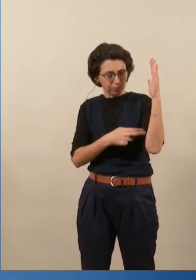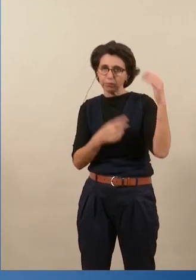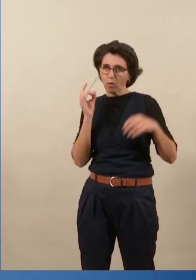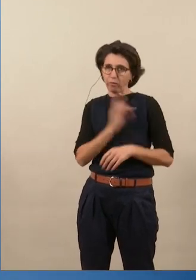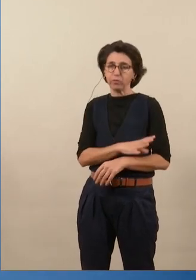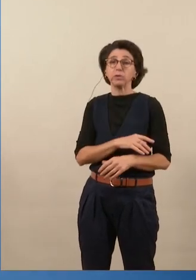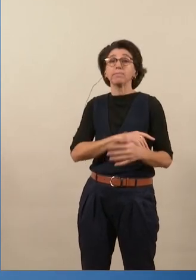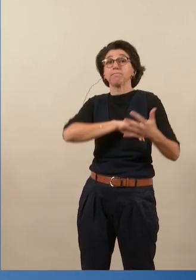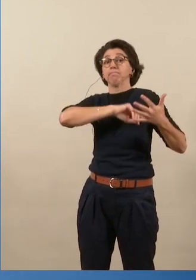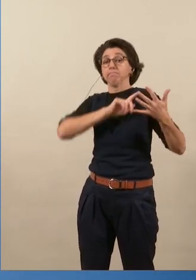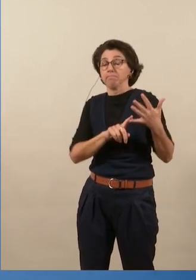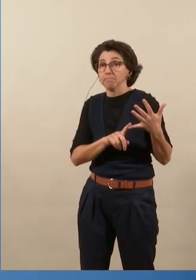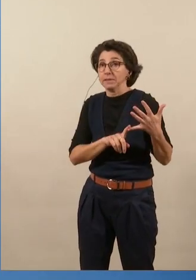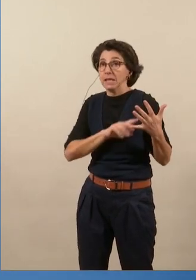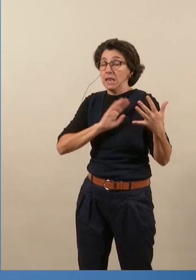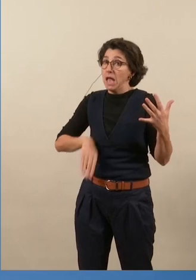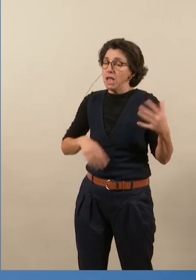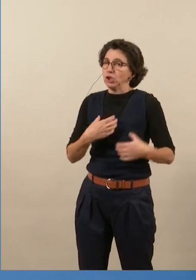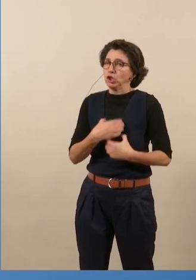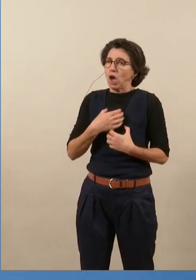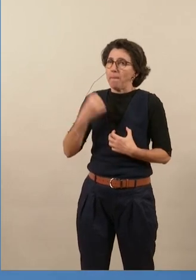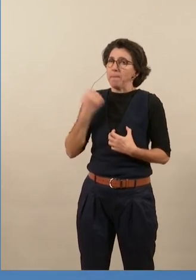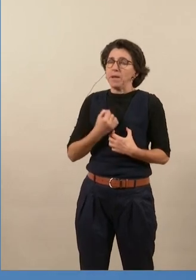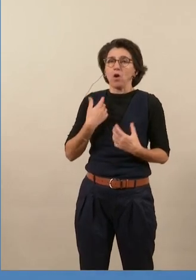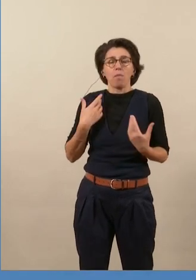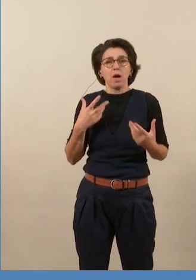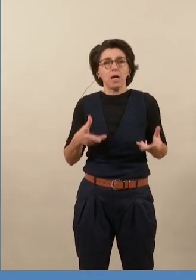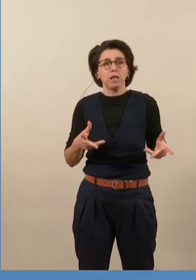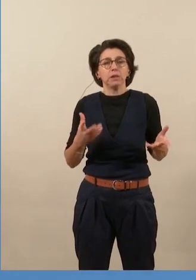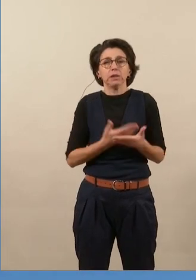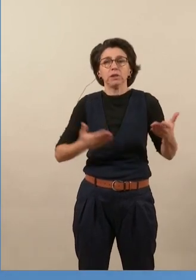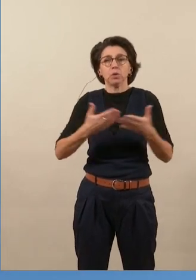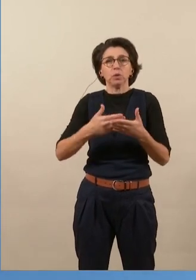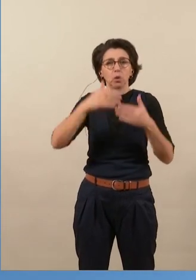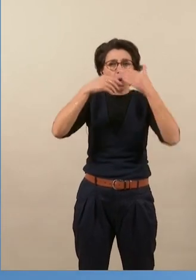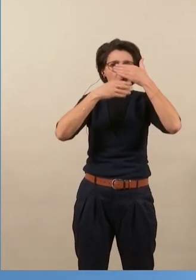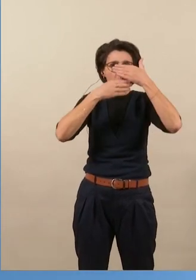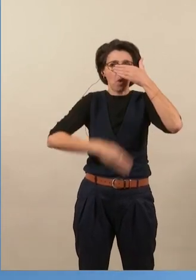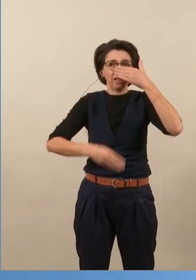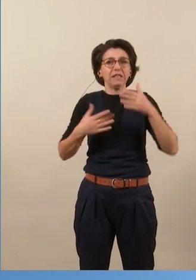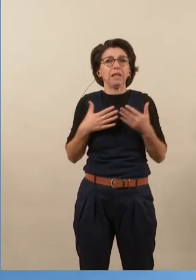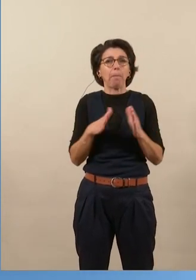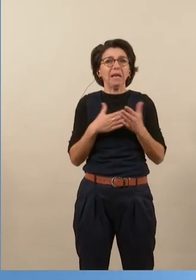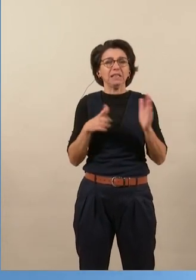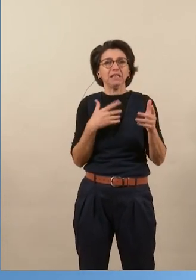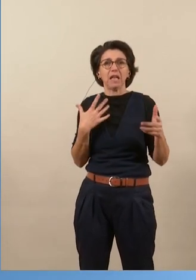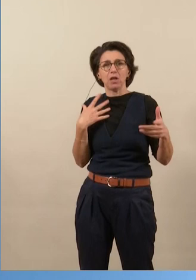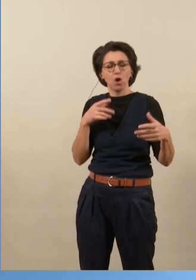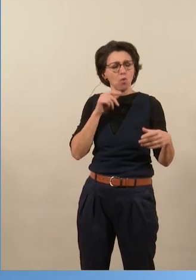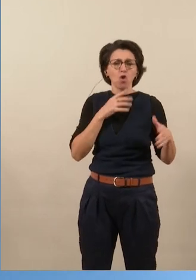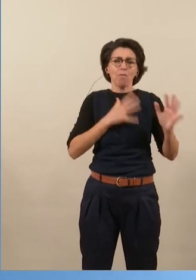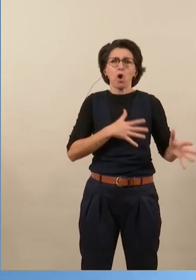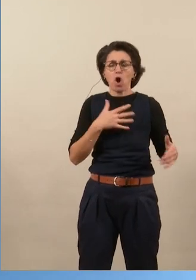eu cette scène qui m'a particulièrement choqué c'est celle sur le burkini quand Éric Piol a annoncé mais moi je sais qui va voter quoi et cetera on a